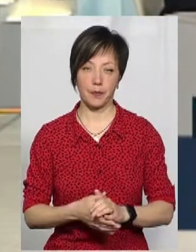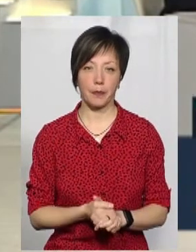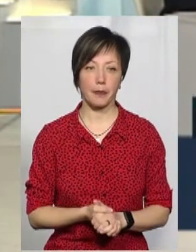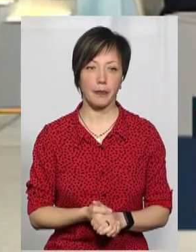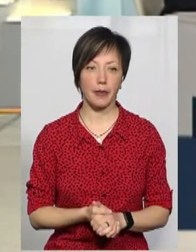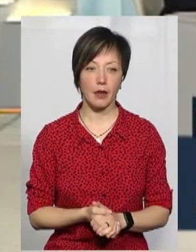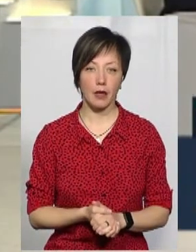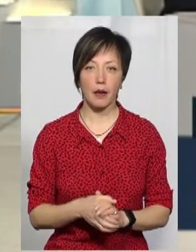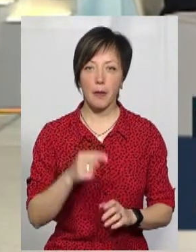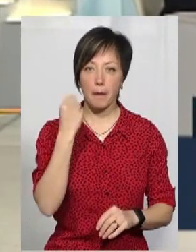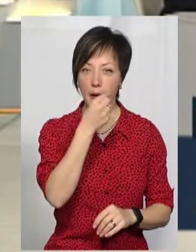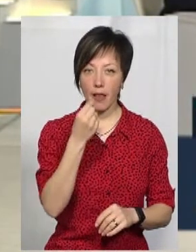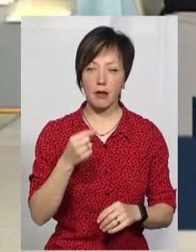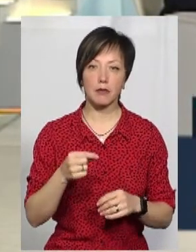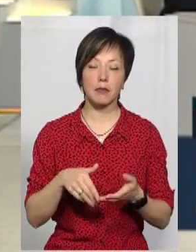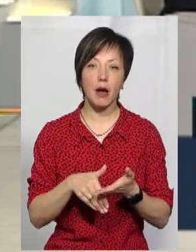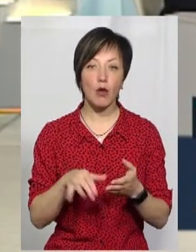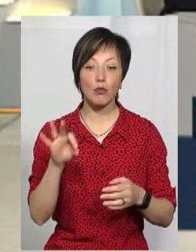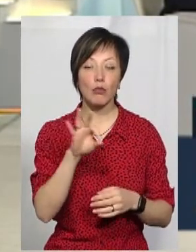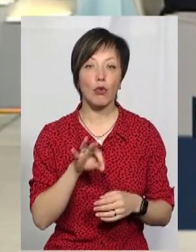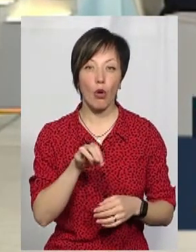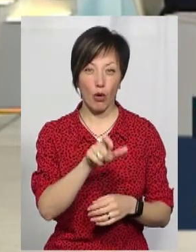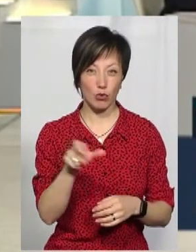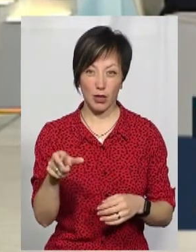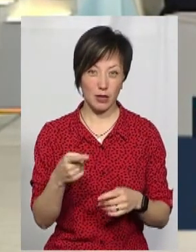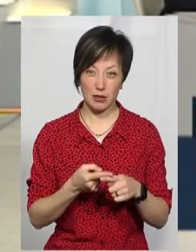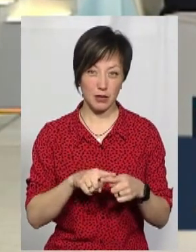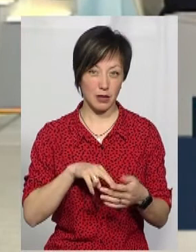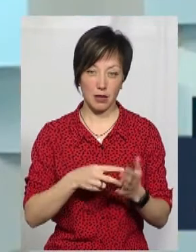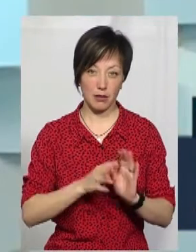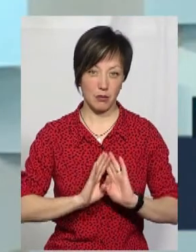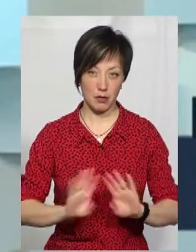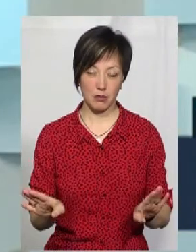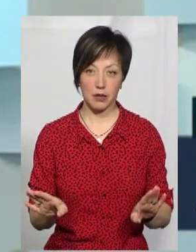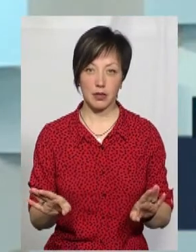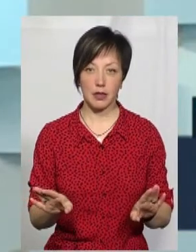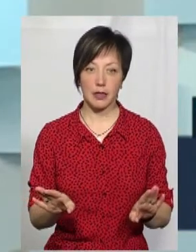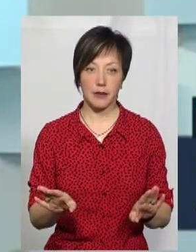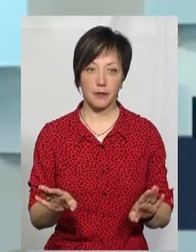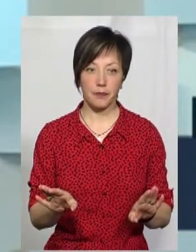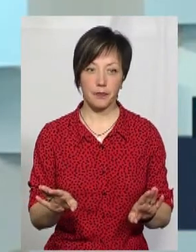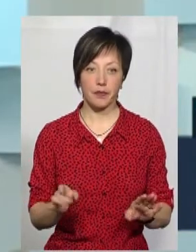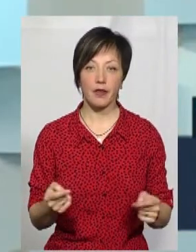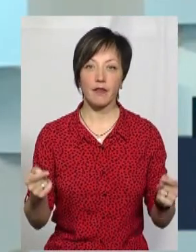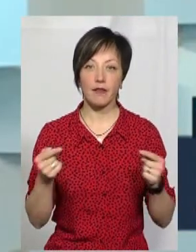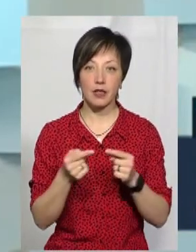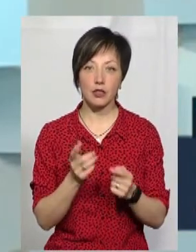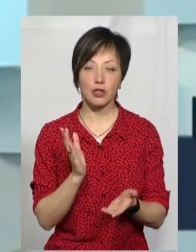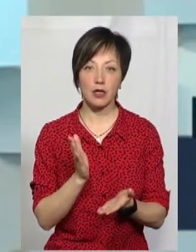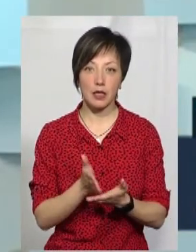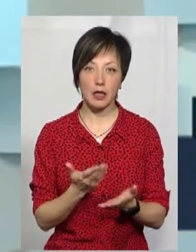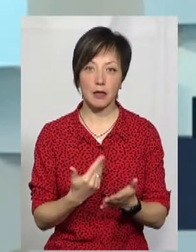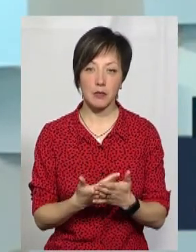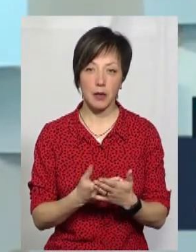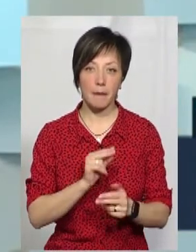тестуванню ПЛР-методом. Щодо контактних осіб, там це не передбачено. Саме для того ми визначили, що є в нас